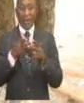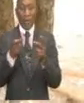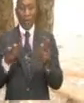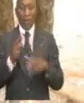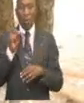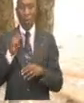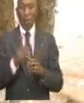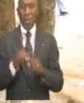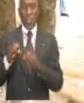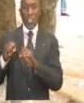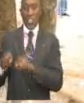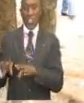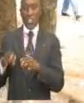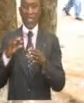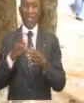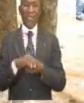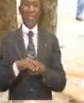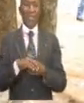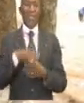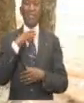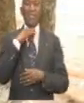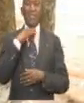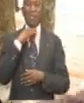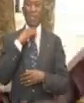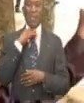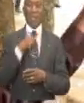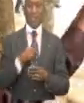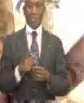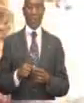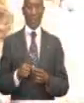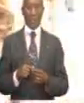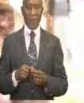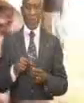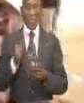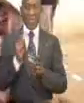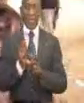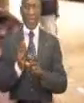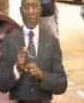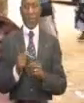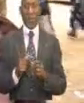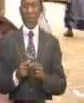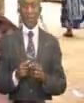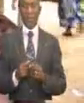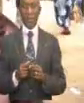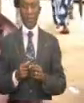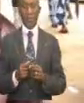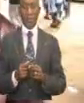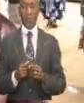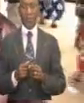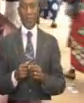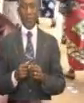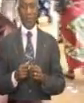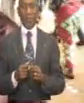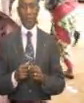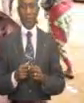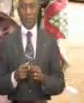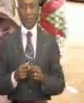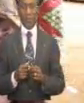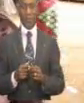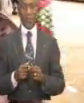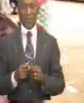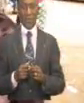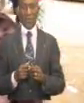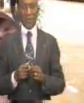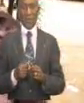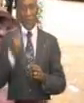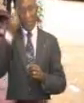Circonstances à coincer. Ma balabala. On est dans la ville où est moins et quoi. On voit les circonstances. Puisqu'il y a tout la route asphaltée, ni